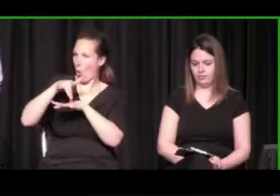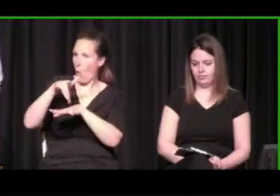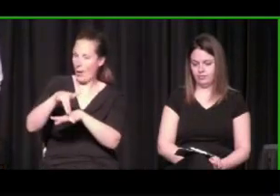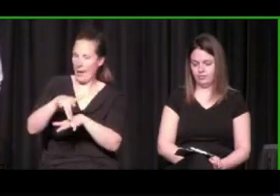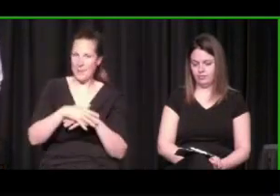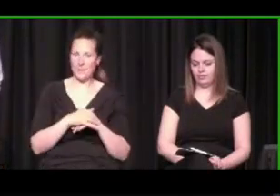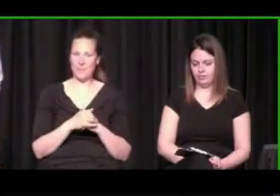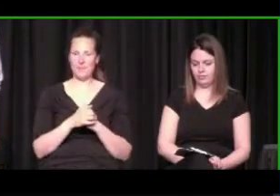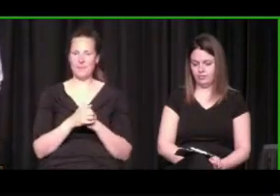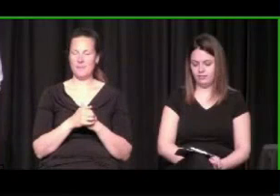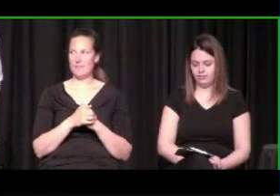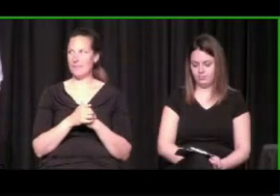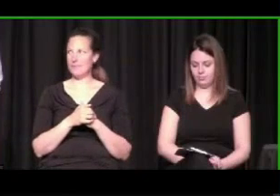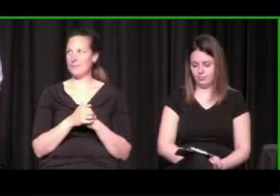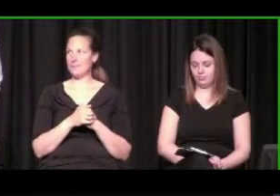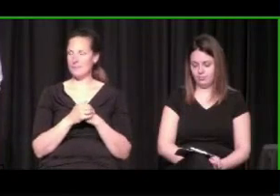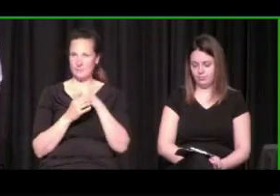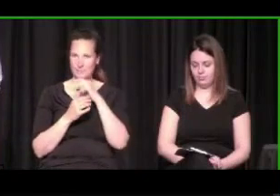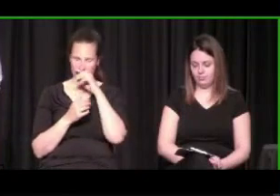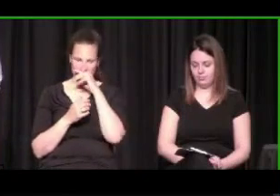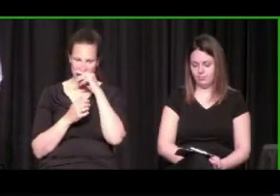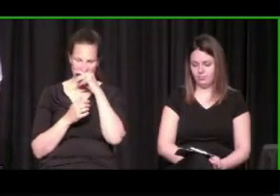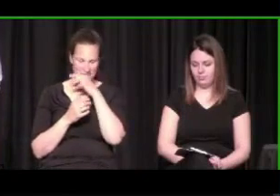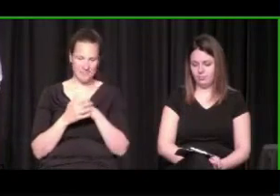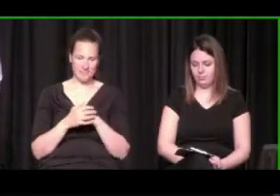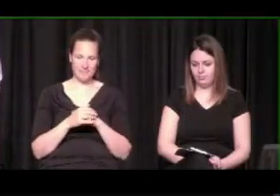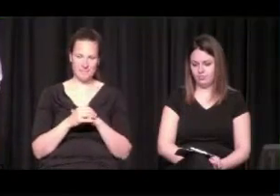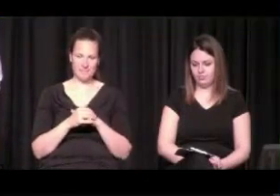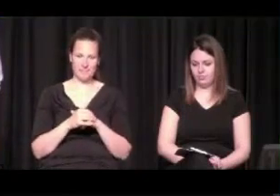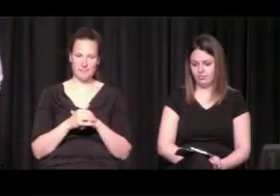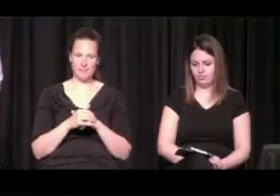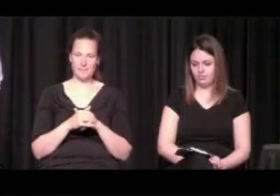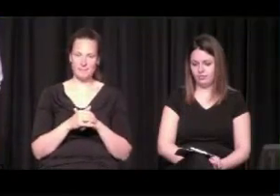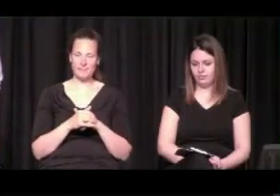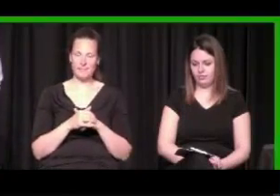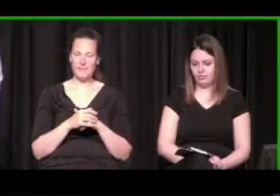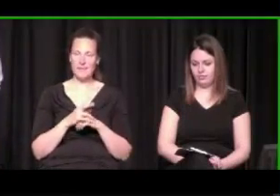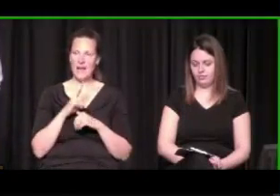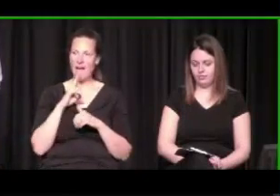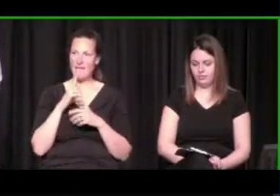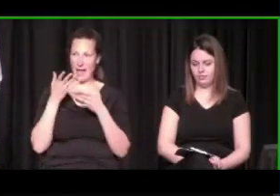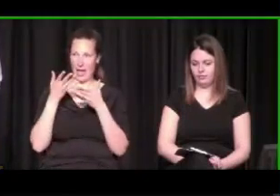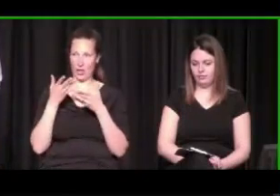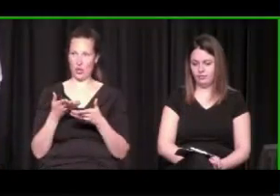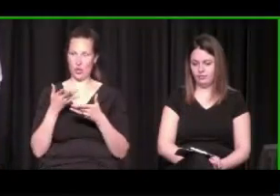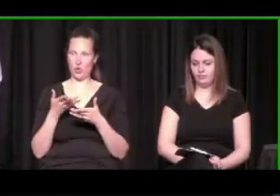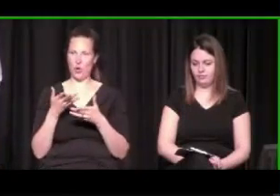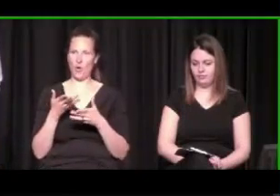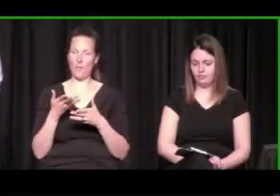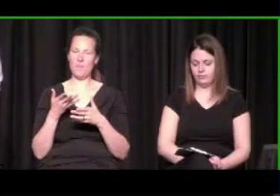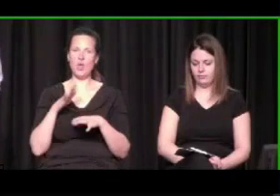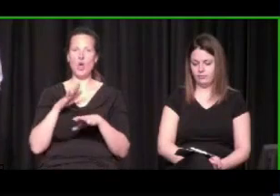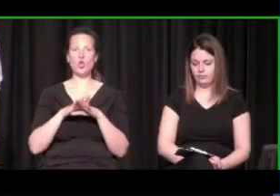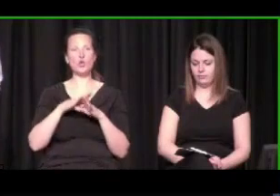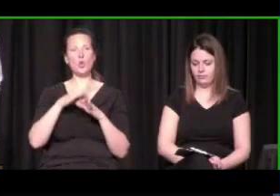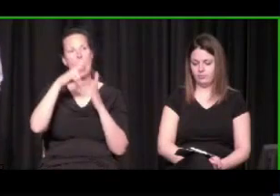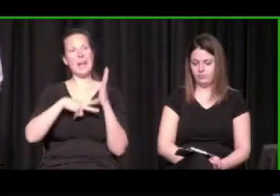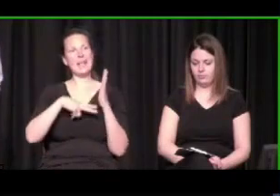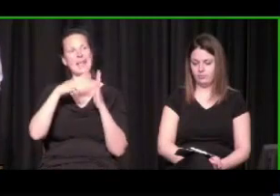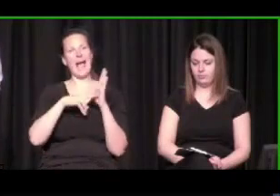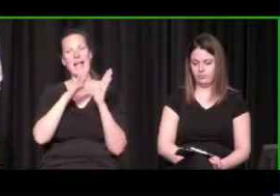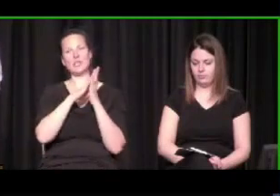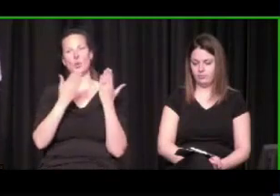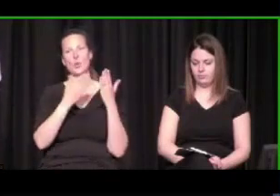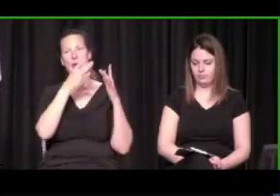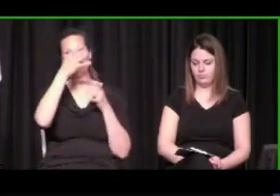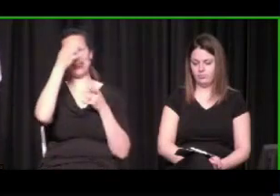en ont découlé. Ce que je peux vous dire toutefois, en fait, c'est qu'on est quand même dans quelque chose qui est assez limité en termes de littérature disponible.